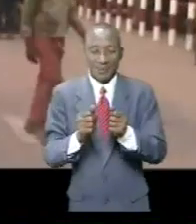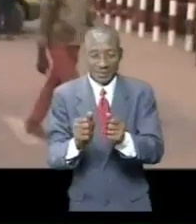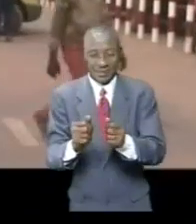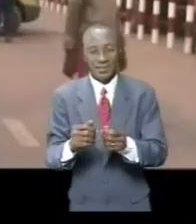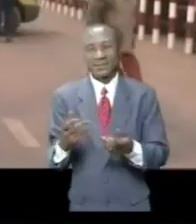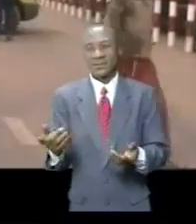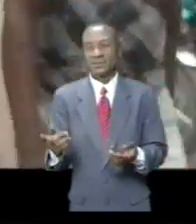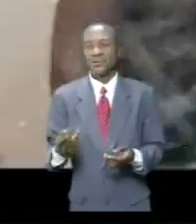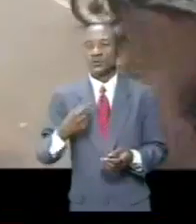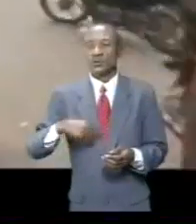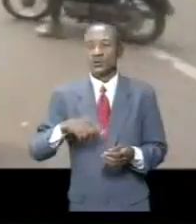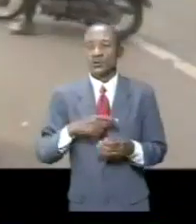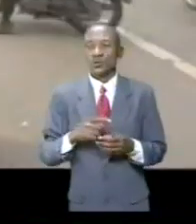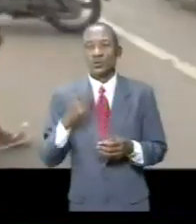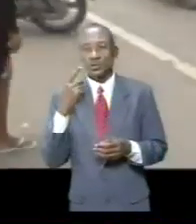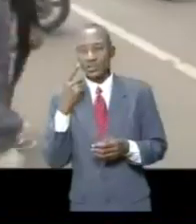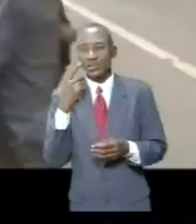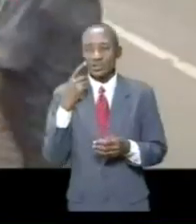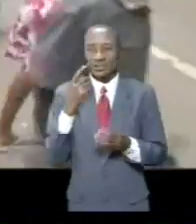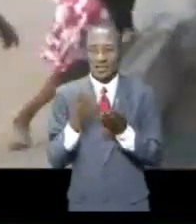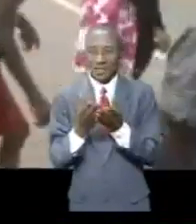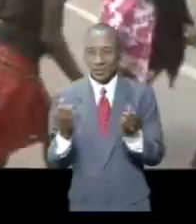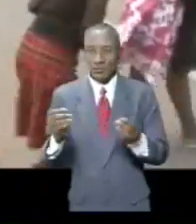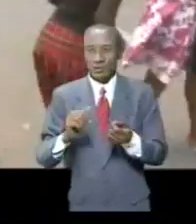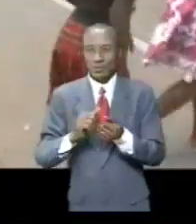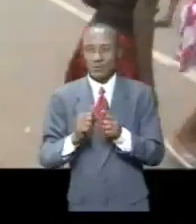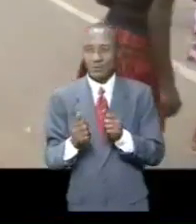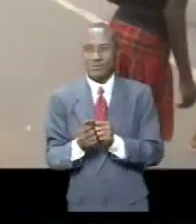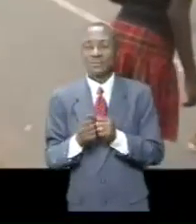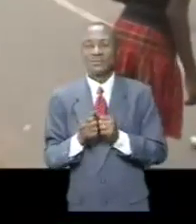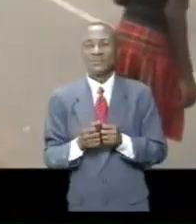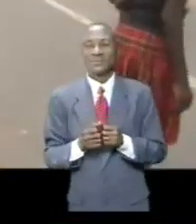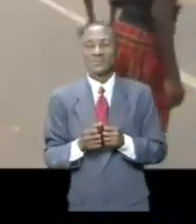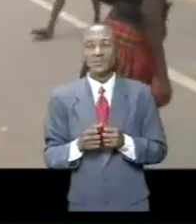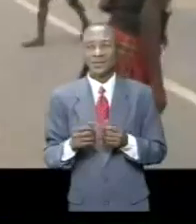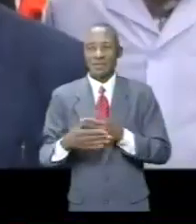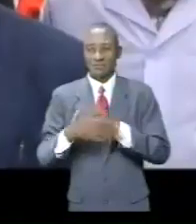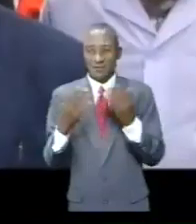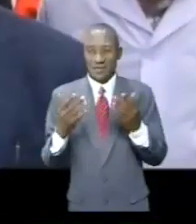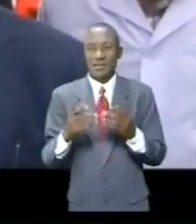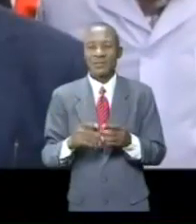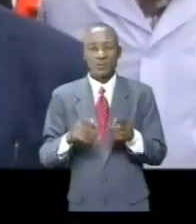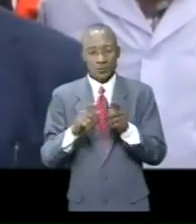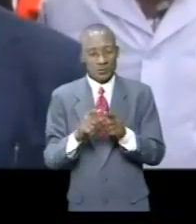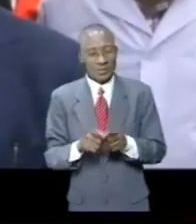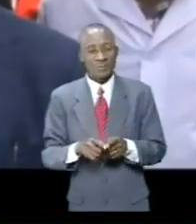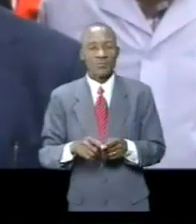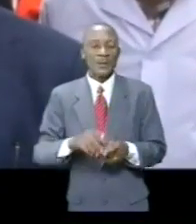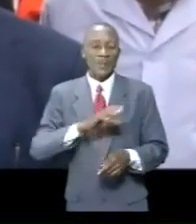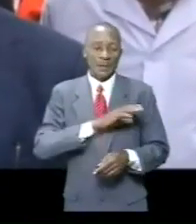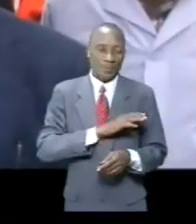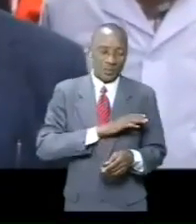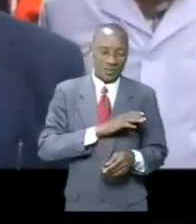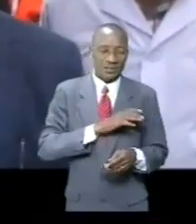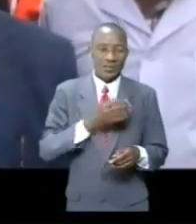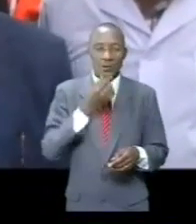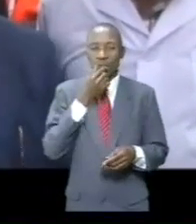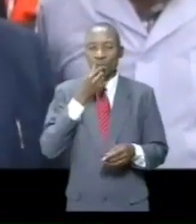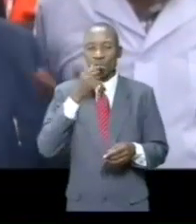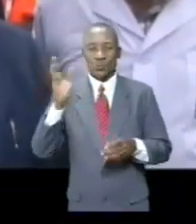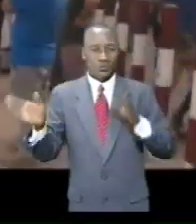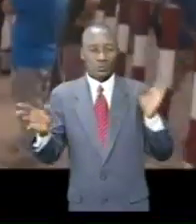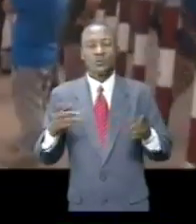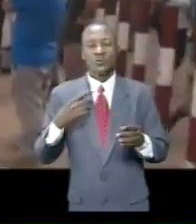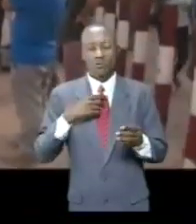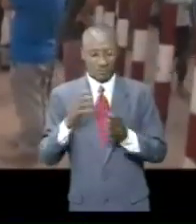allons chercher à résoudre avec la ville qui gère sa population et avec les CNPR et avec la police des roulages. A noter que la